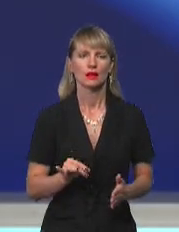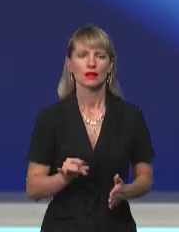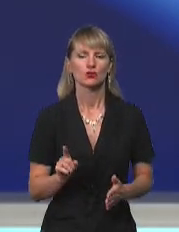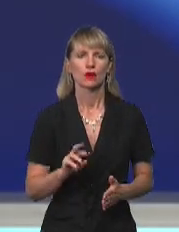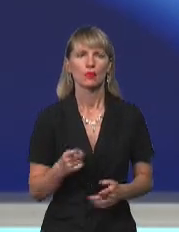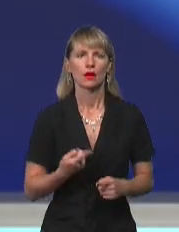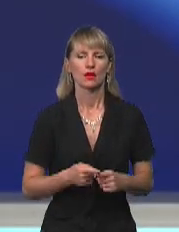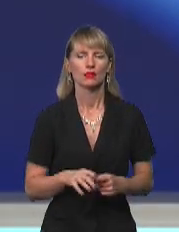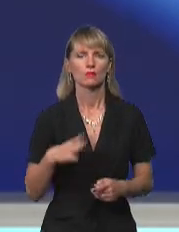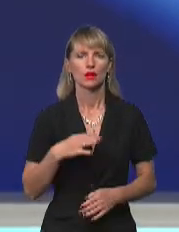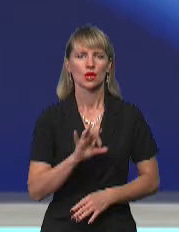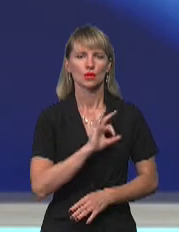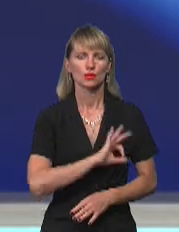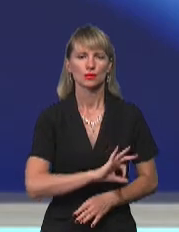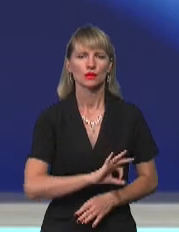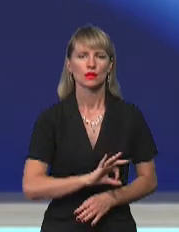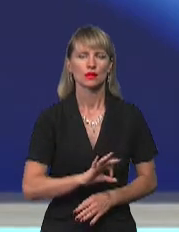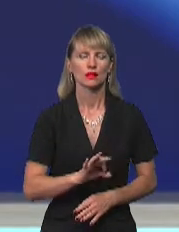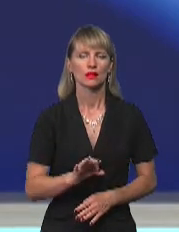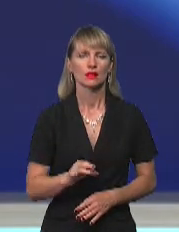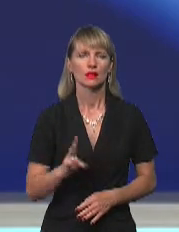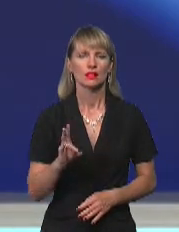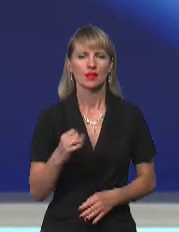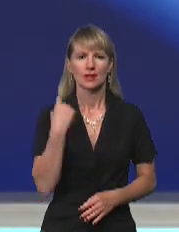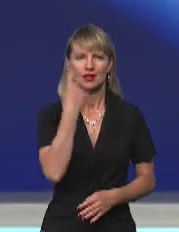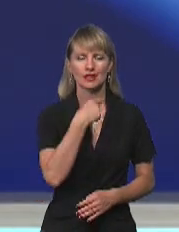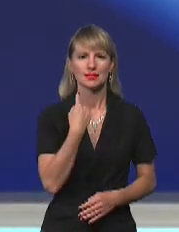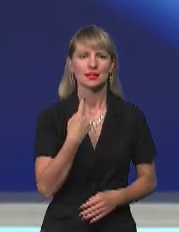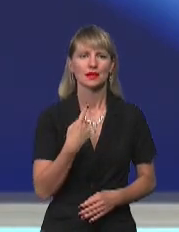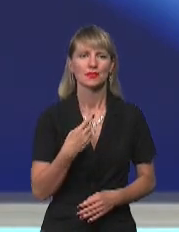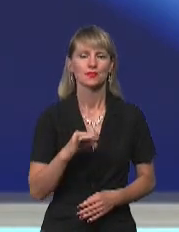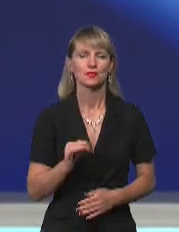були і результат був на лице для того, щоб і